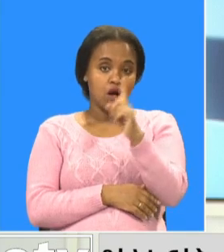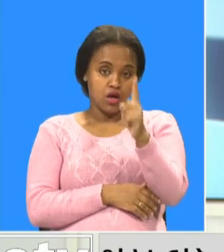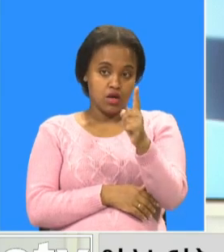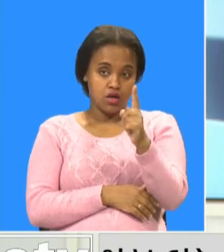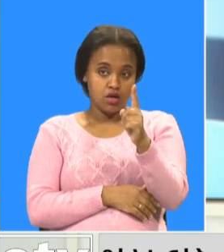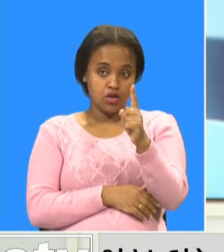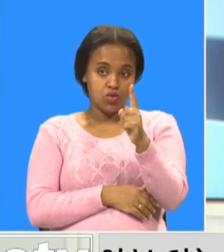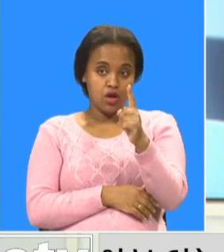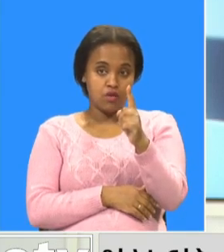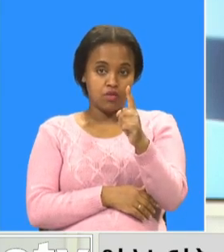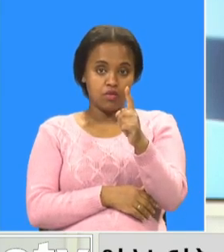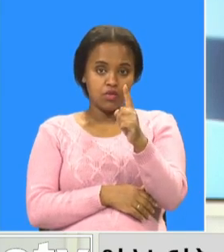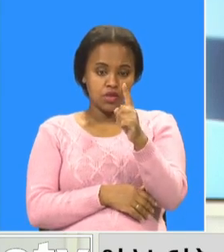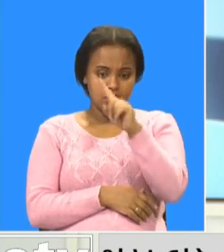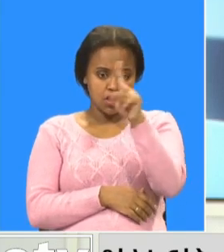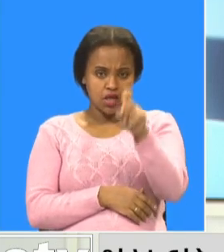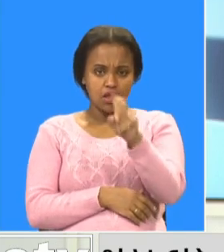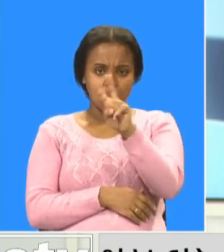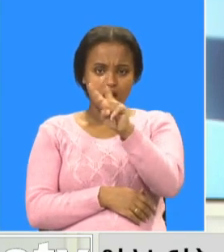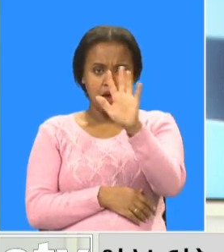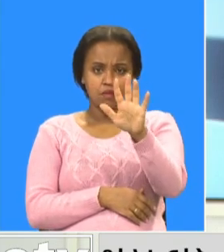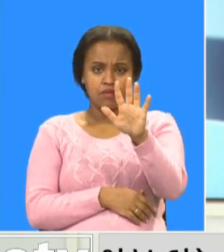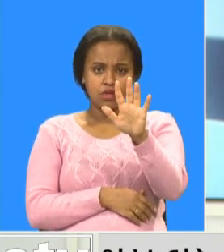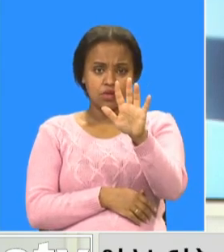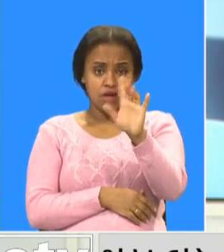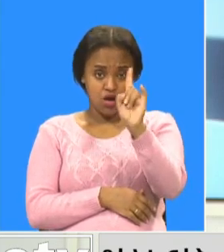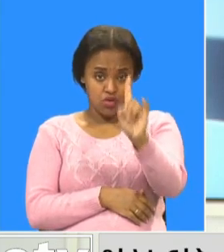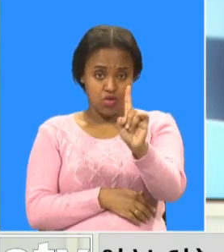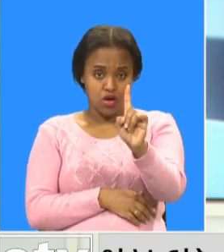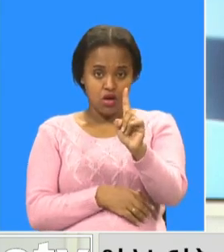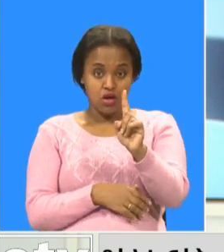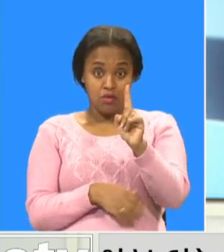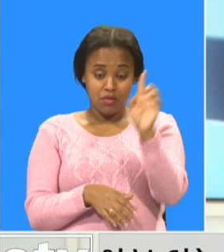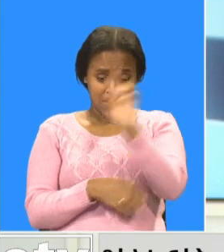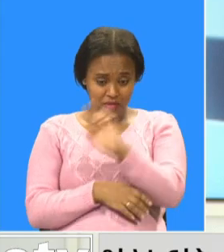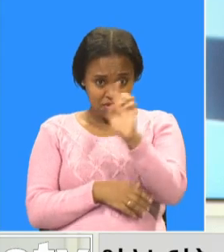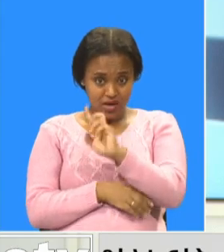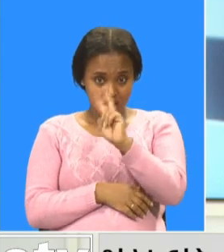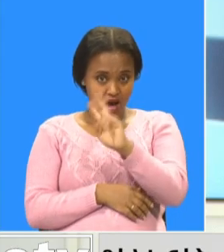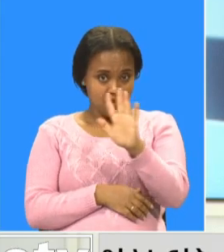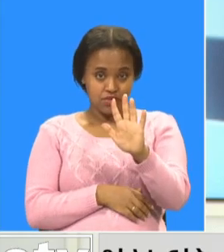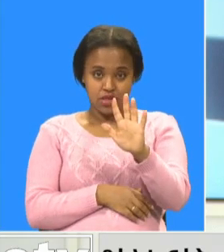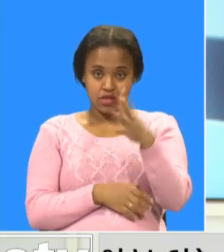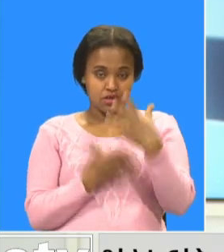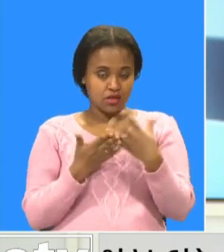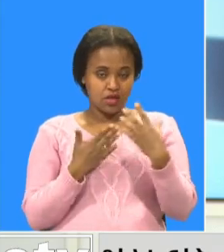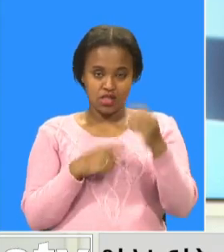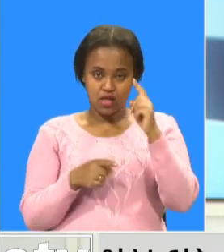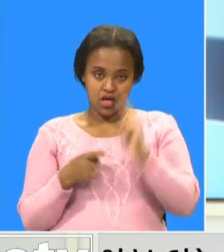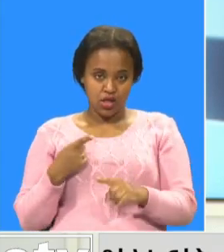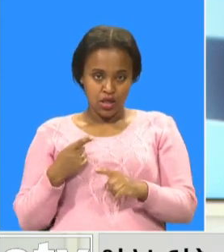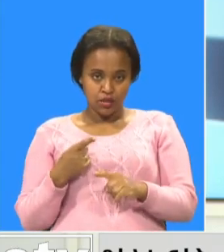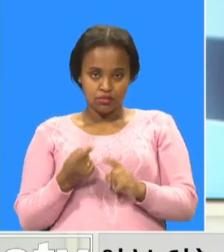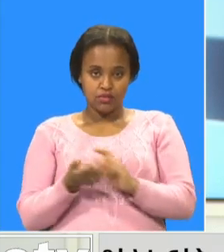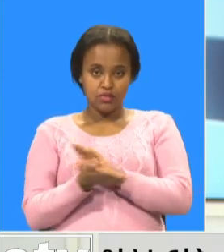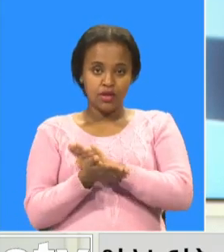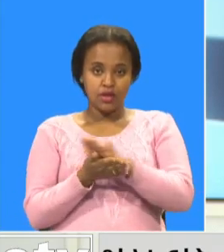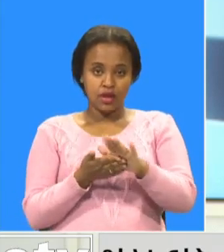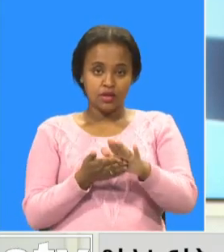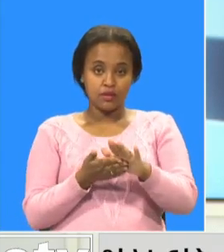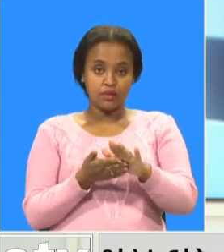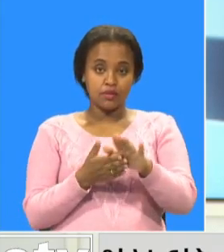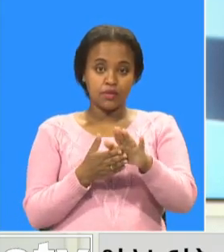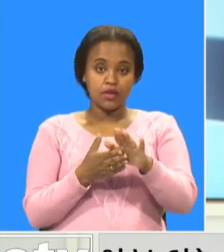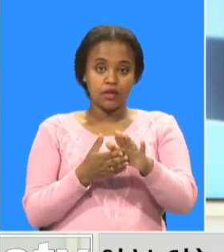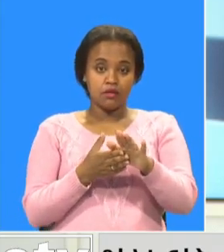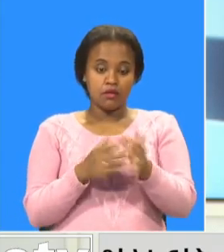ጠይቄ ወደ 25 ብር ምናምን ብለውኛል። በየቀኑ 25 ብር ገዝተን አንችልም። ስለዚህ ሊታጠብና ሊጸዳ ተመልሶ ሊደረግ የሚችለውን